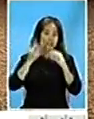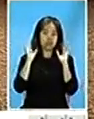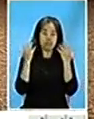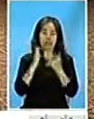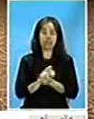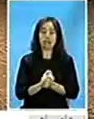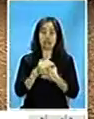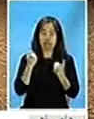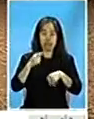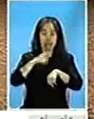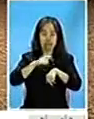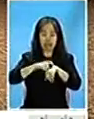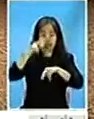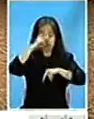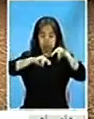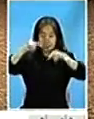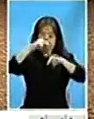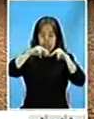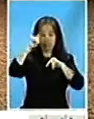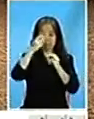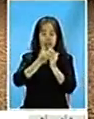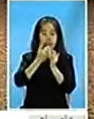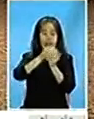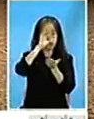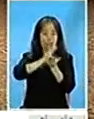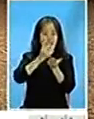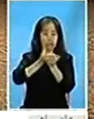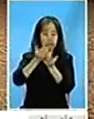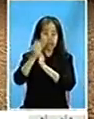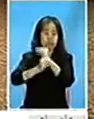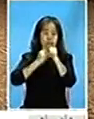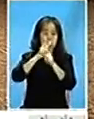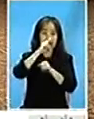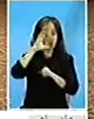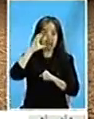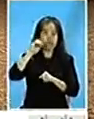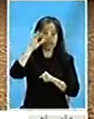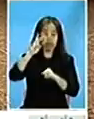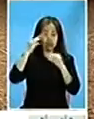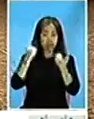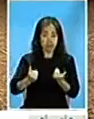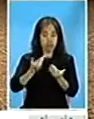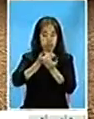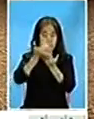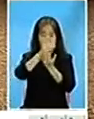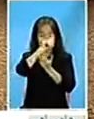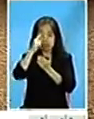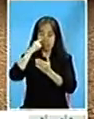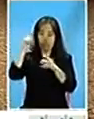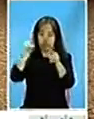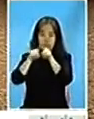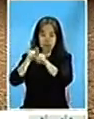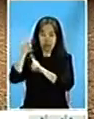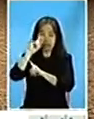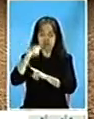ดังนั้นเวลาที่ตรวจสอบว่างบประมาณที่ใช้จ่ายไปในปี2556นี้จะมีความซ้ำซ้อนอยู่ที่ใดก็อาจจะไม่สามาร